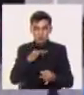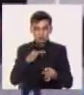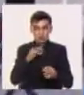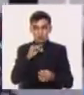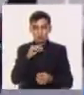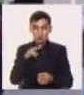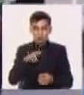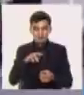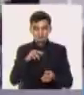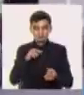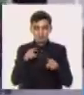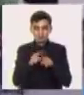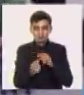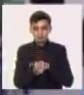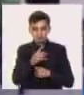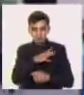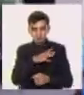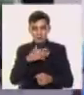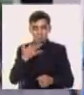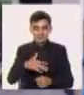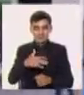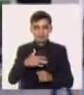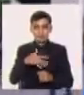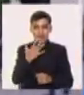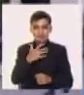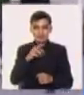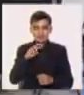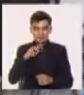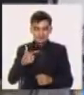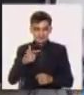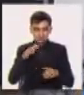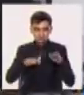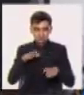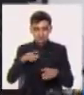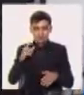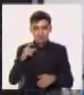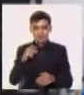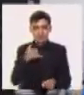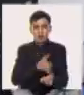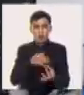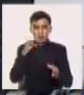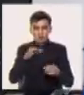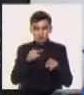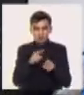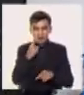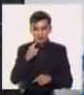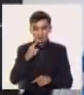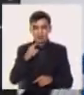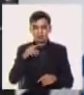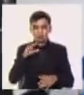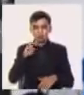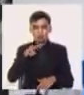ходе обысков изъято более 55 килограммов наркотического вещества мефедрон, около 1 тонны химических